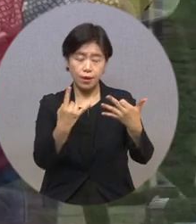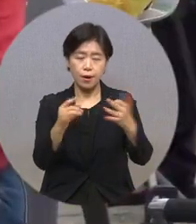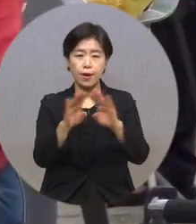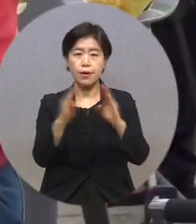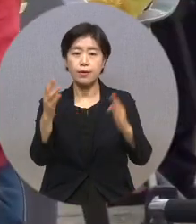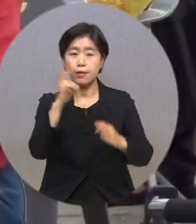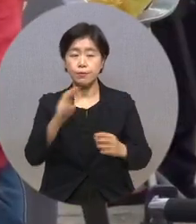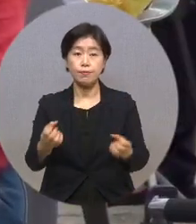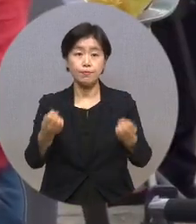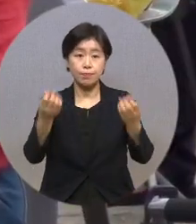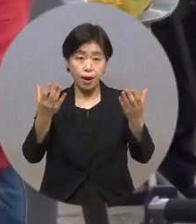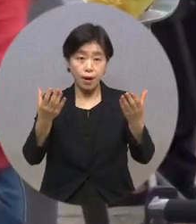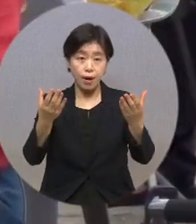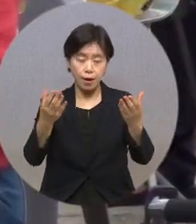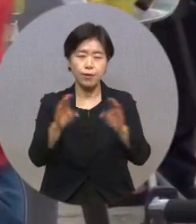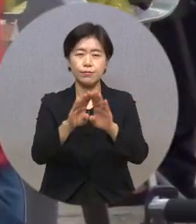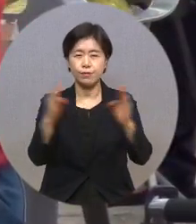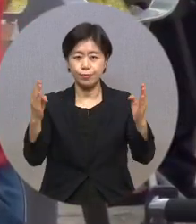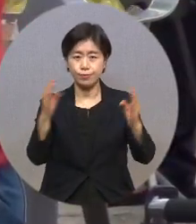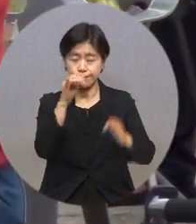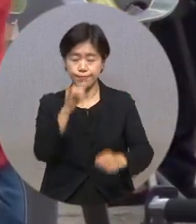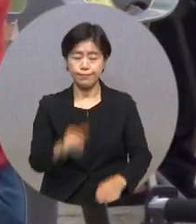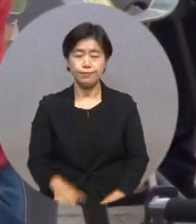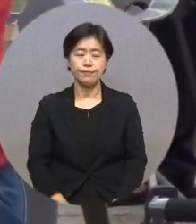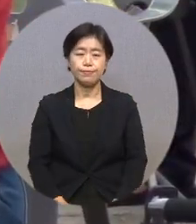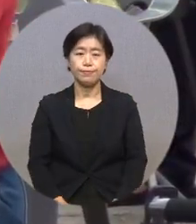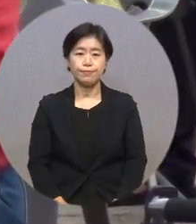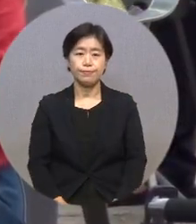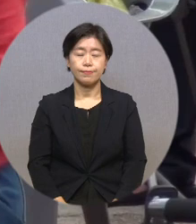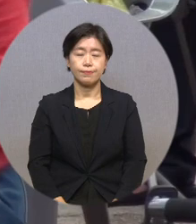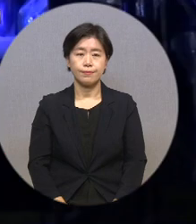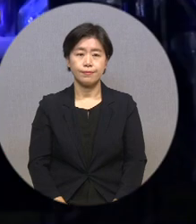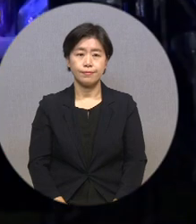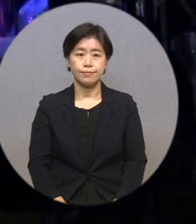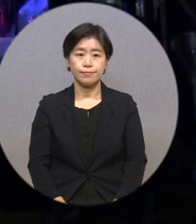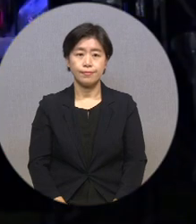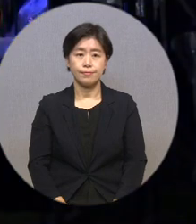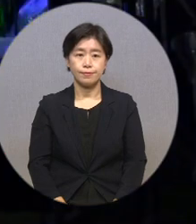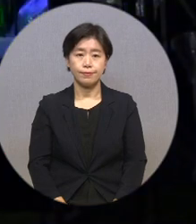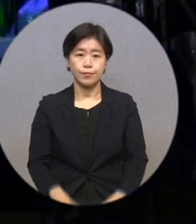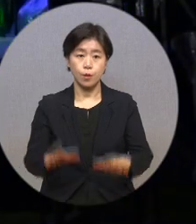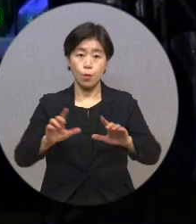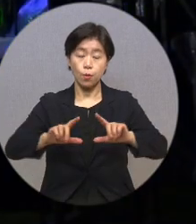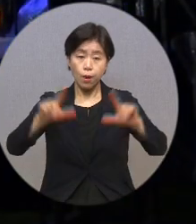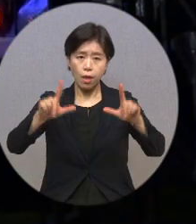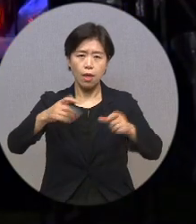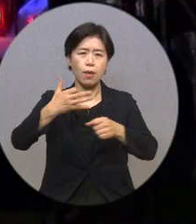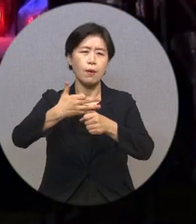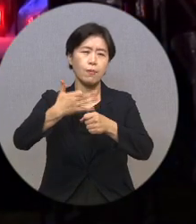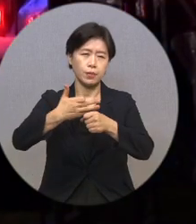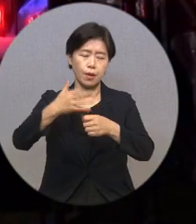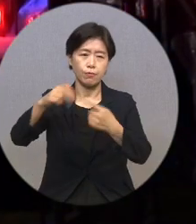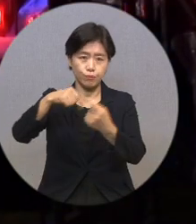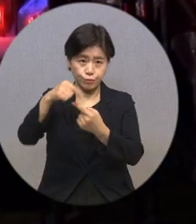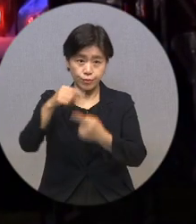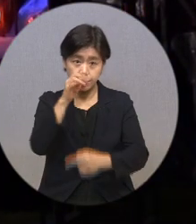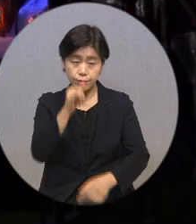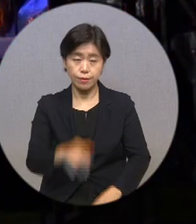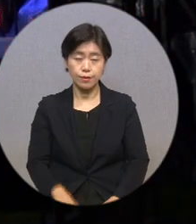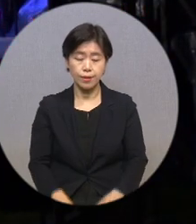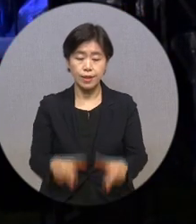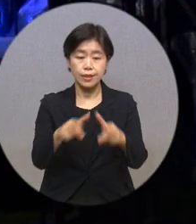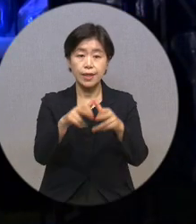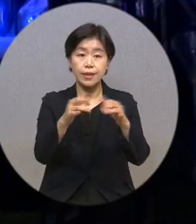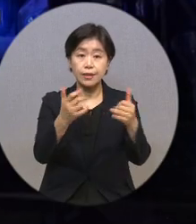3일 정읍시 전변 어린이 축구장 일원에서 성황리에 열렸습니다. 올해로 19번째로 진행된 장애인이